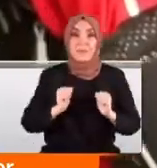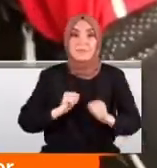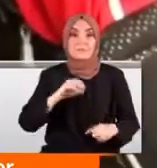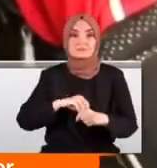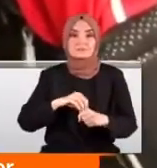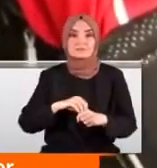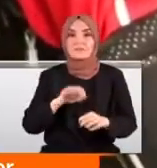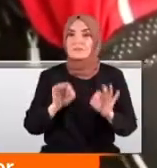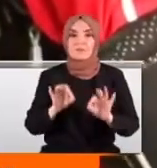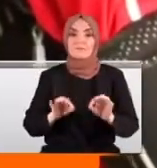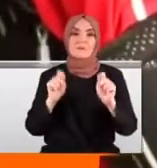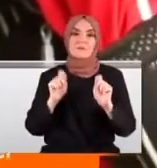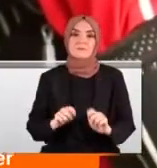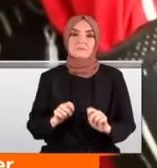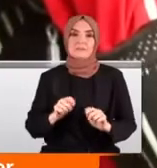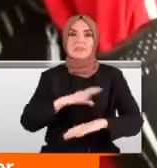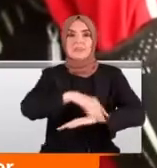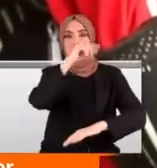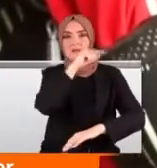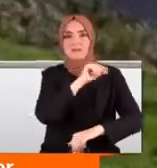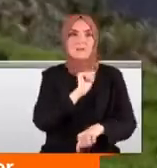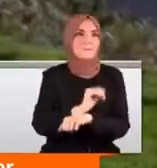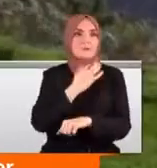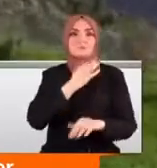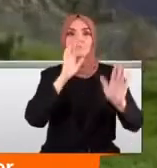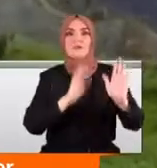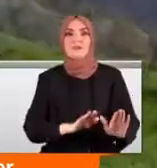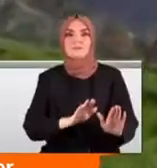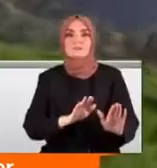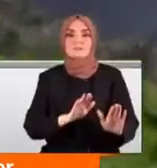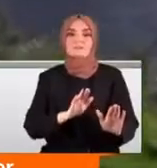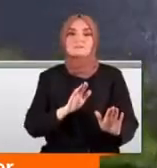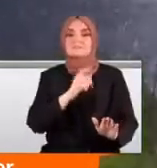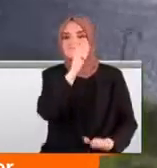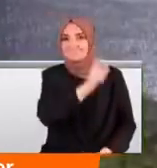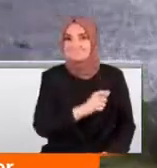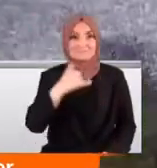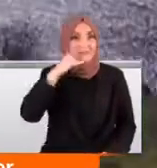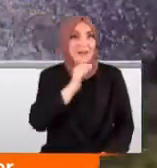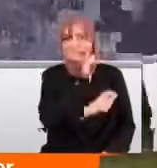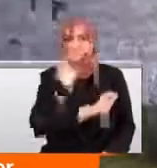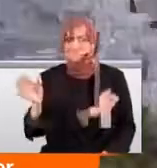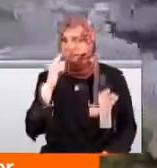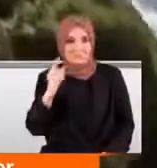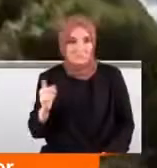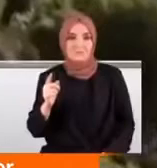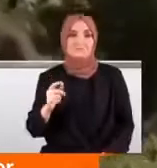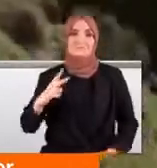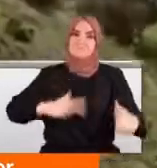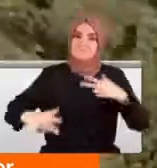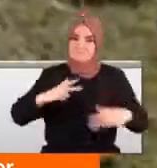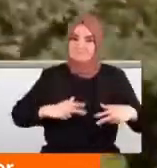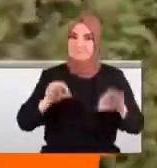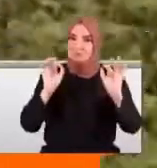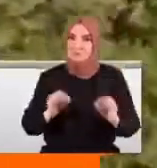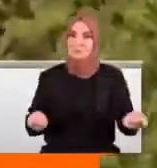Dağda mahsur kalan kazazede olduğu ihbarını alan Browning hemen harekete geçti. Jet Suit'i giyen mucit motorları çalıştırıp kazazedeye